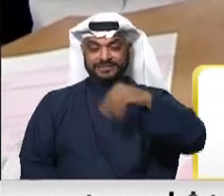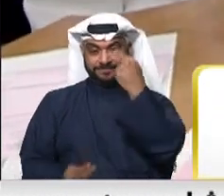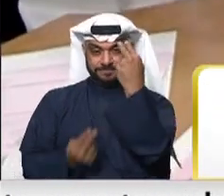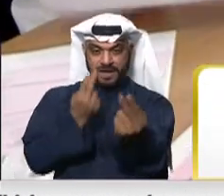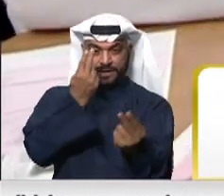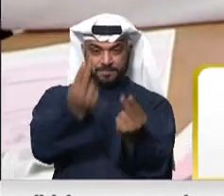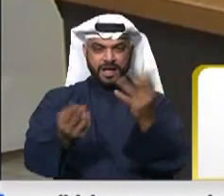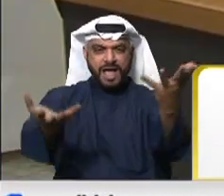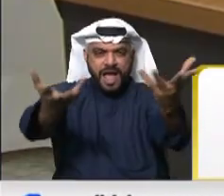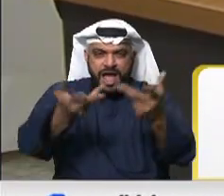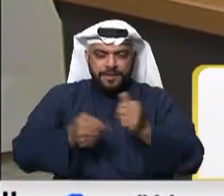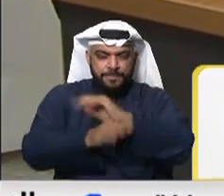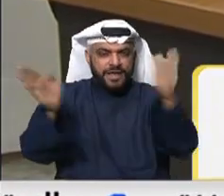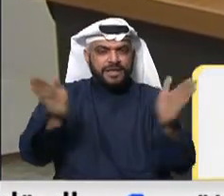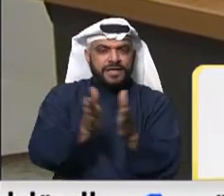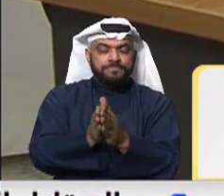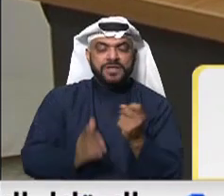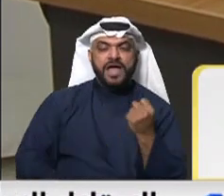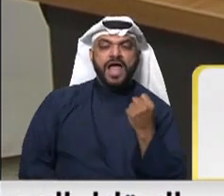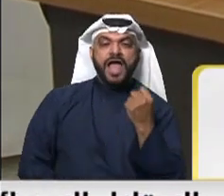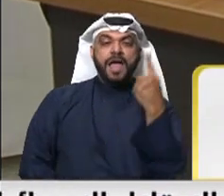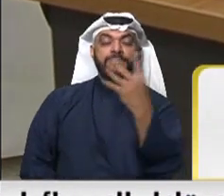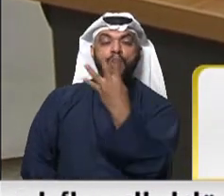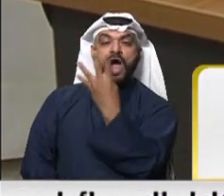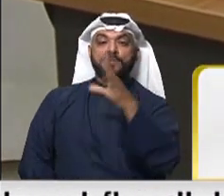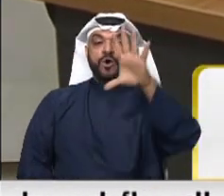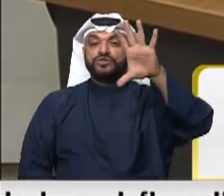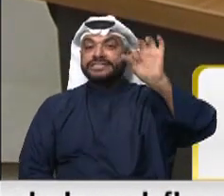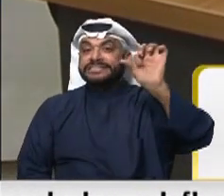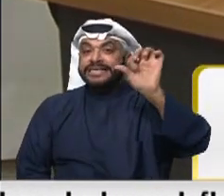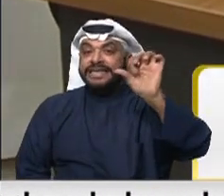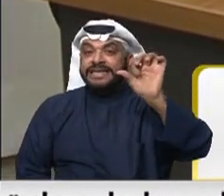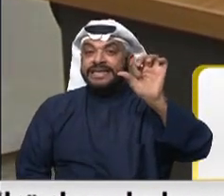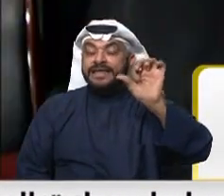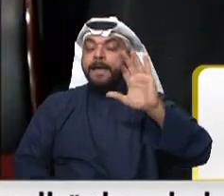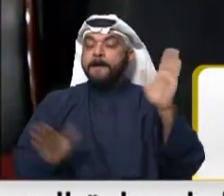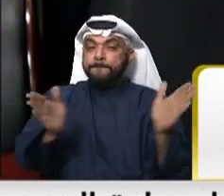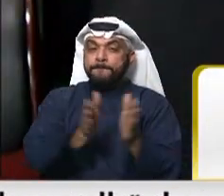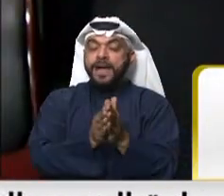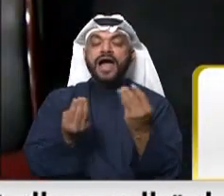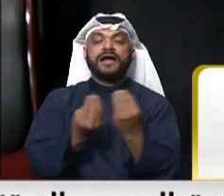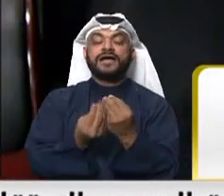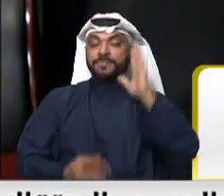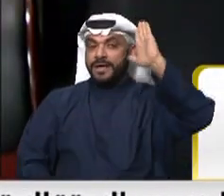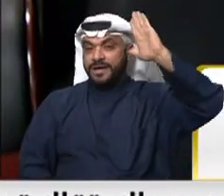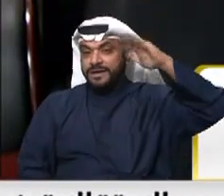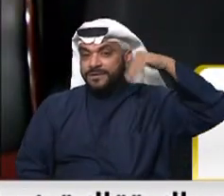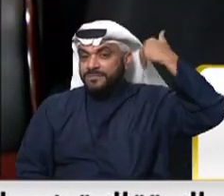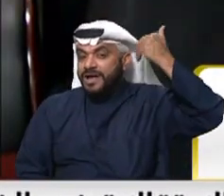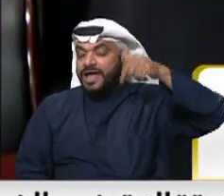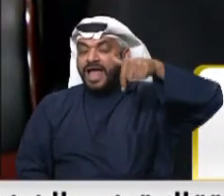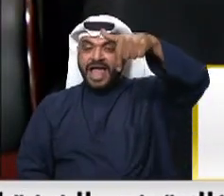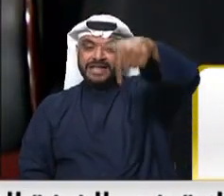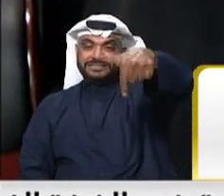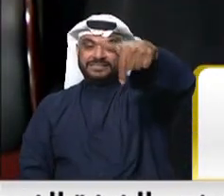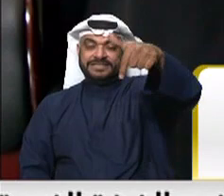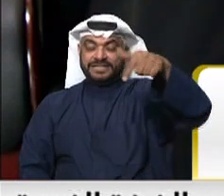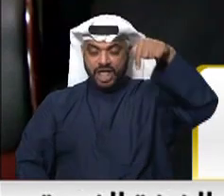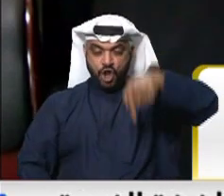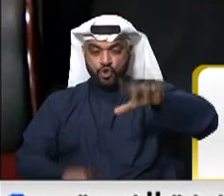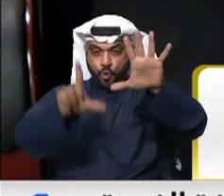المسجلين الى 194 مرشحا بينهم ست سيدات مع انتهاء